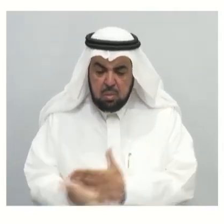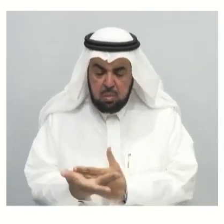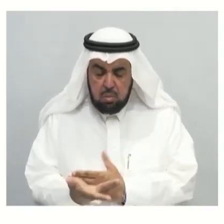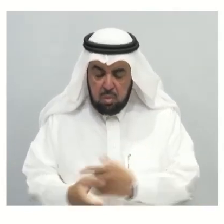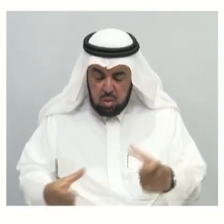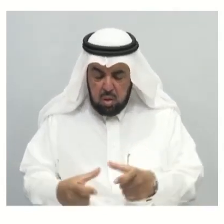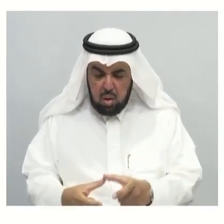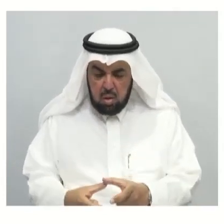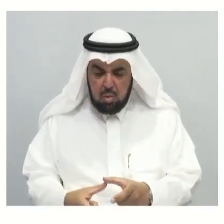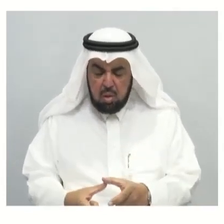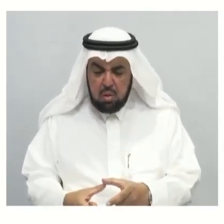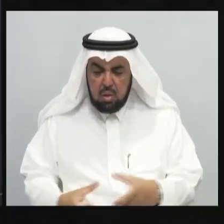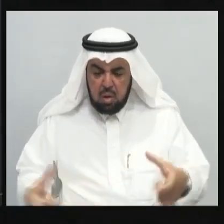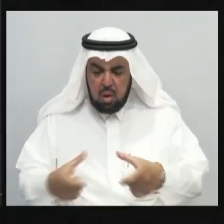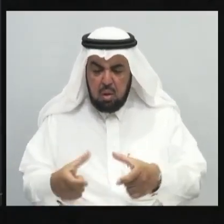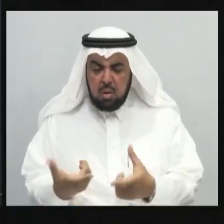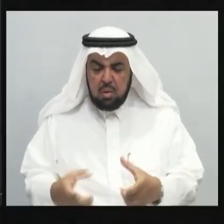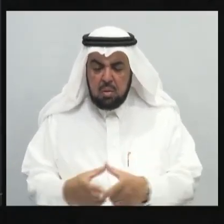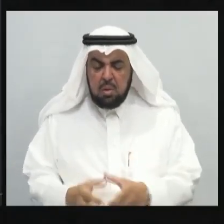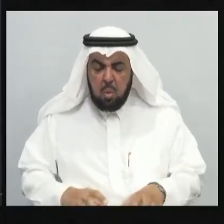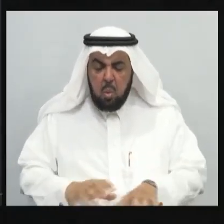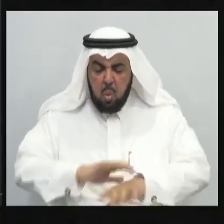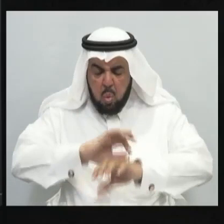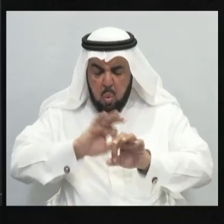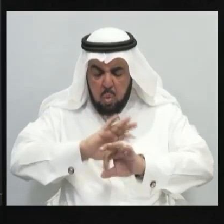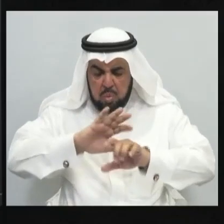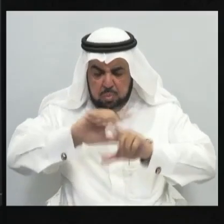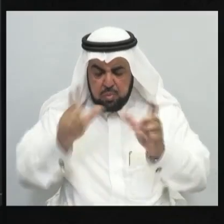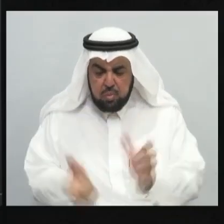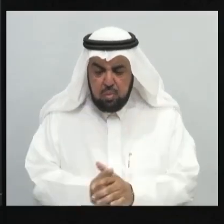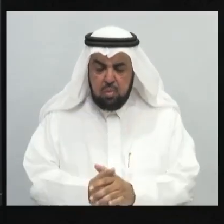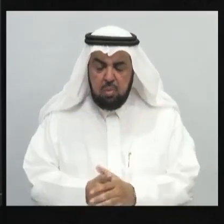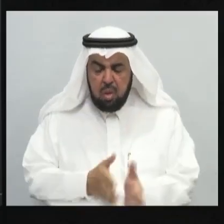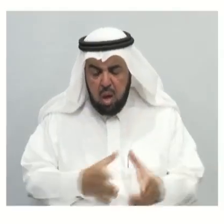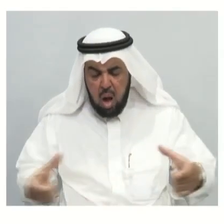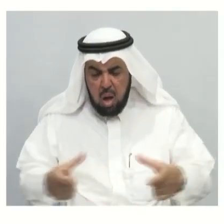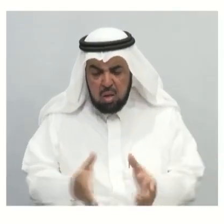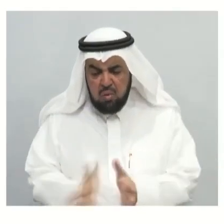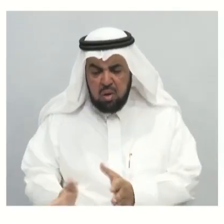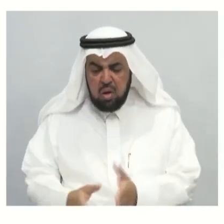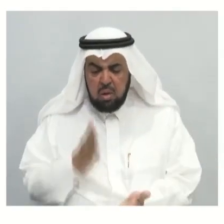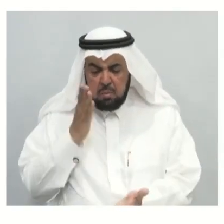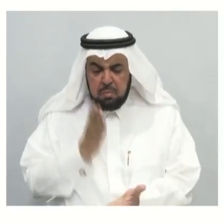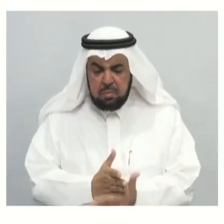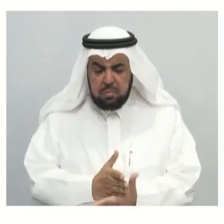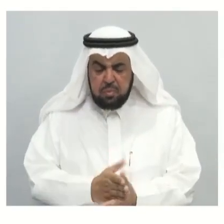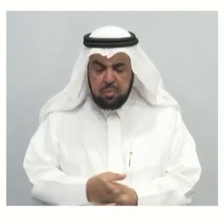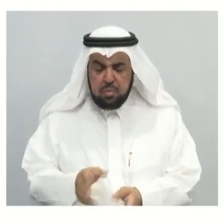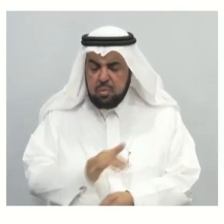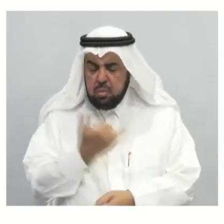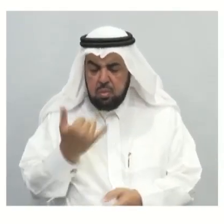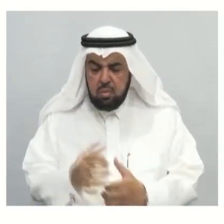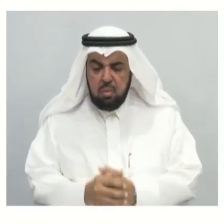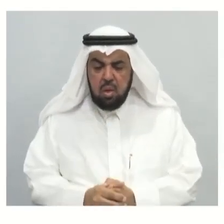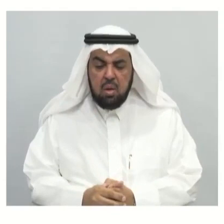عن عقد المؤتمرات والاجتماعات اجتماعات اللجنه الفرعيه السياسيه العربيه